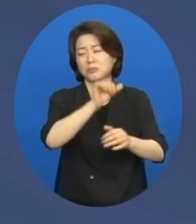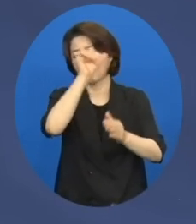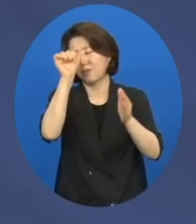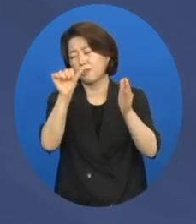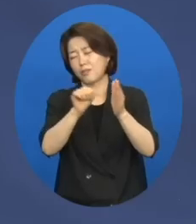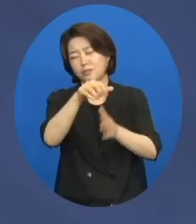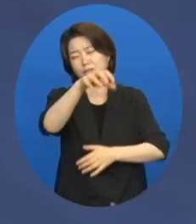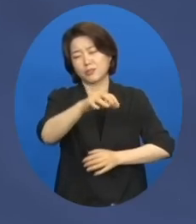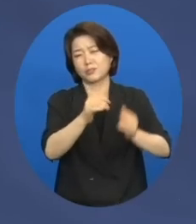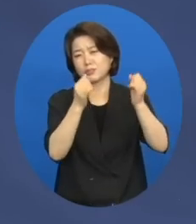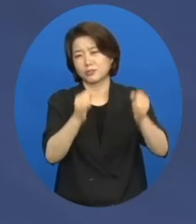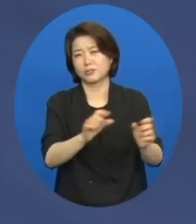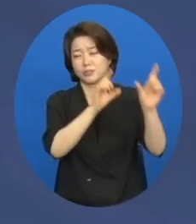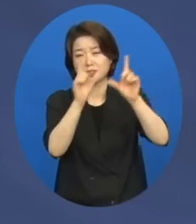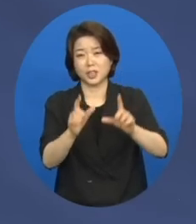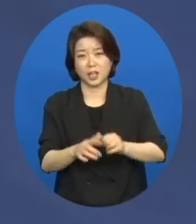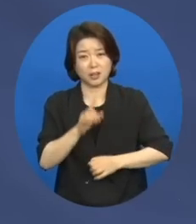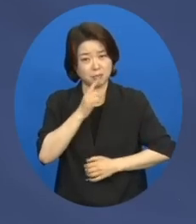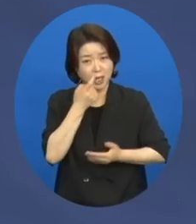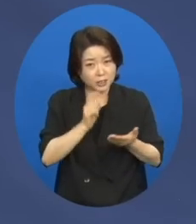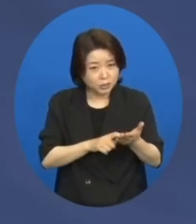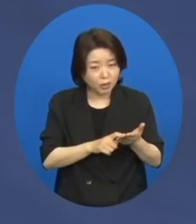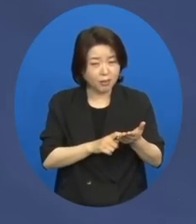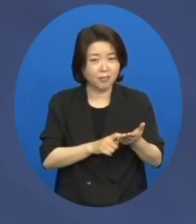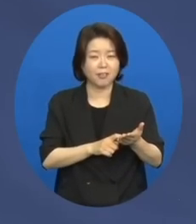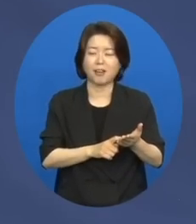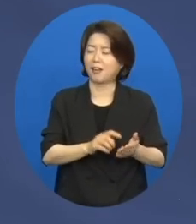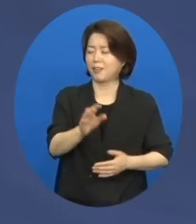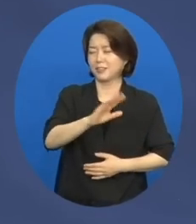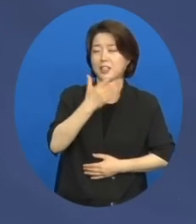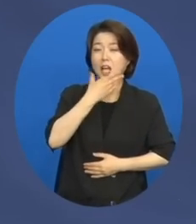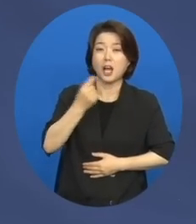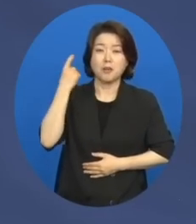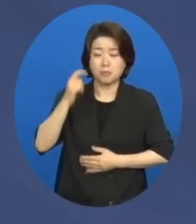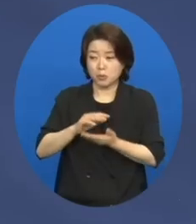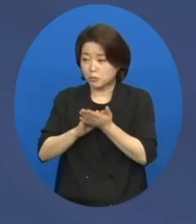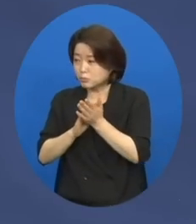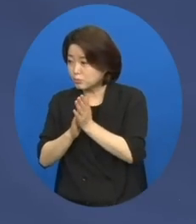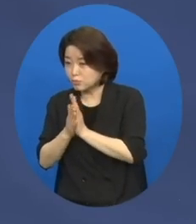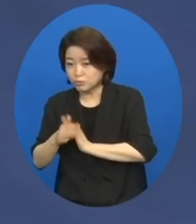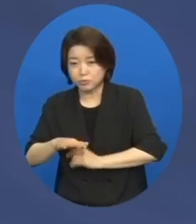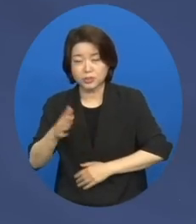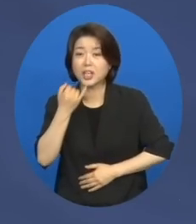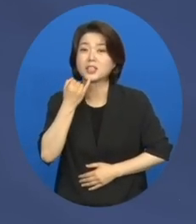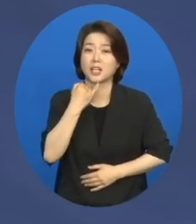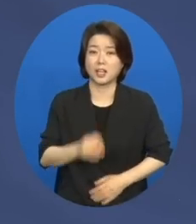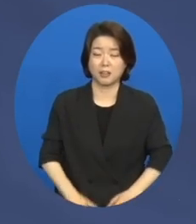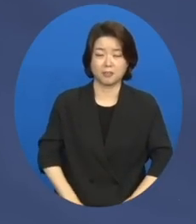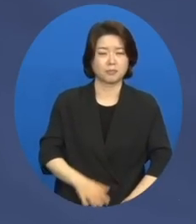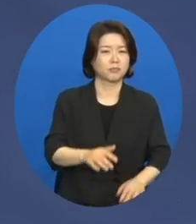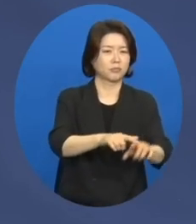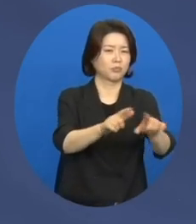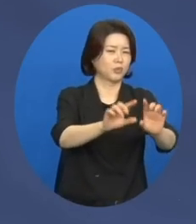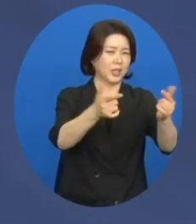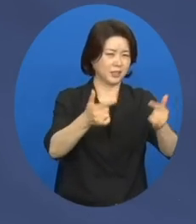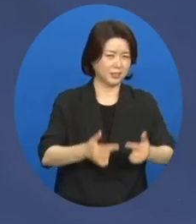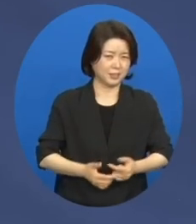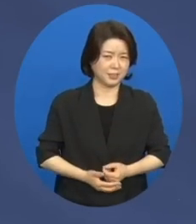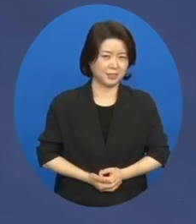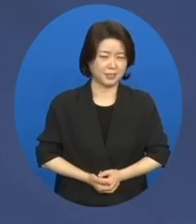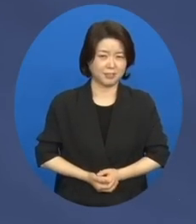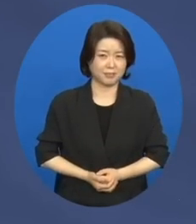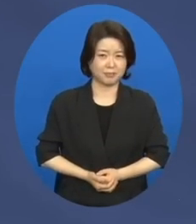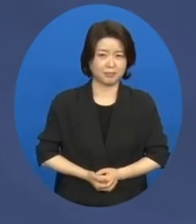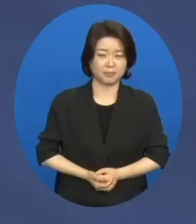녹여 산다는 게 말이 쉽지 여러분? 그게 여러분 보고받는 우리야 좀 그렇다지만 보통 얘기 아닙니다. 그래서